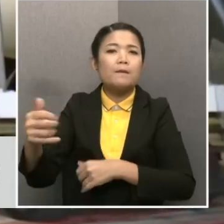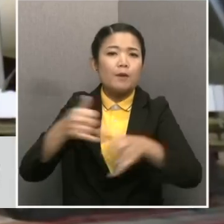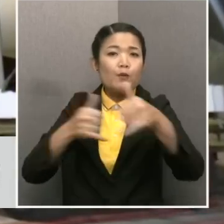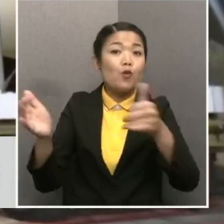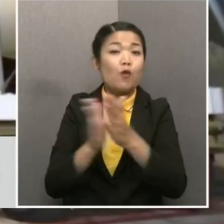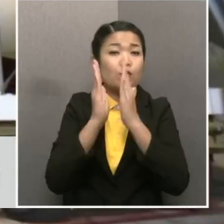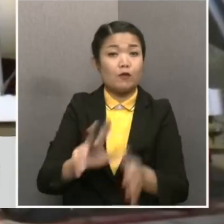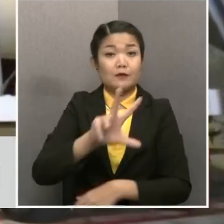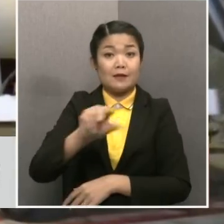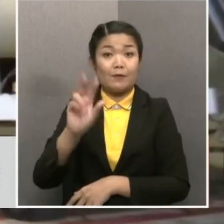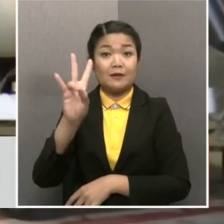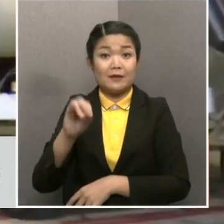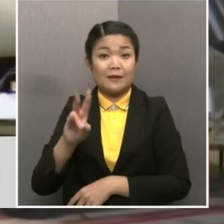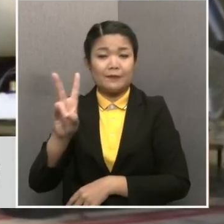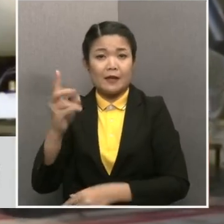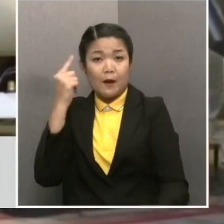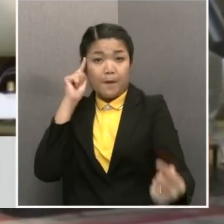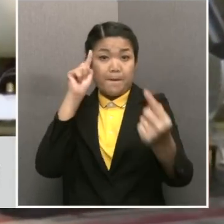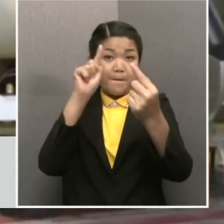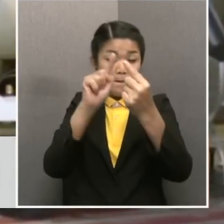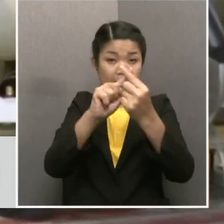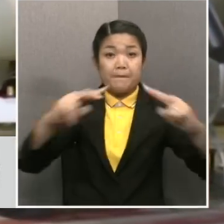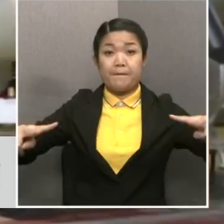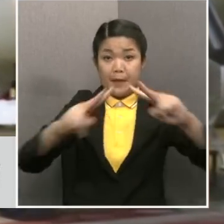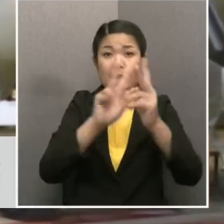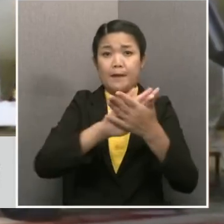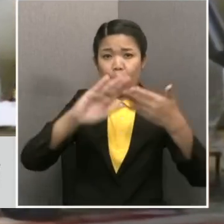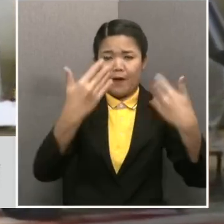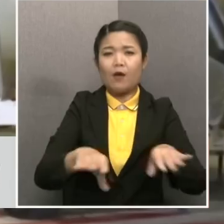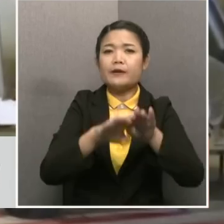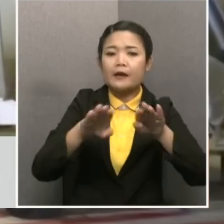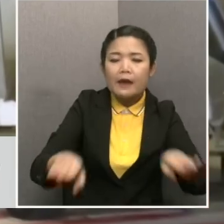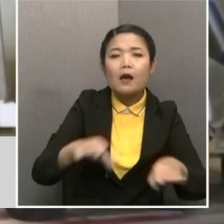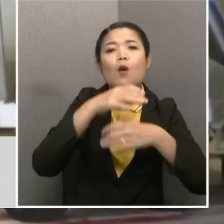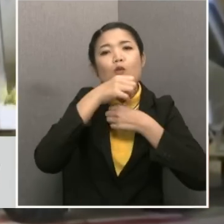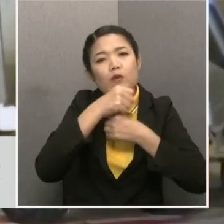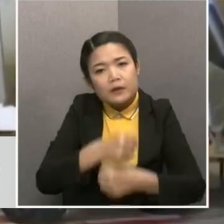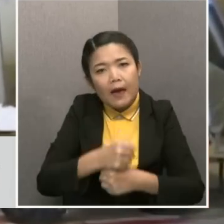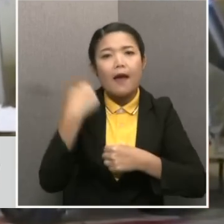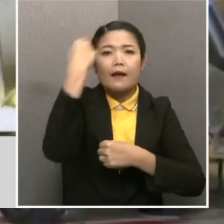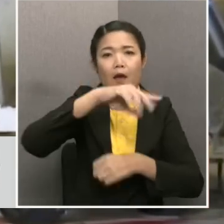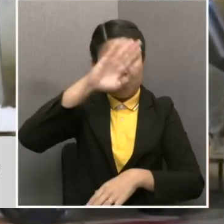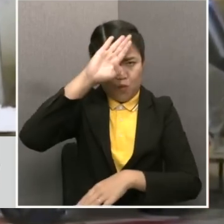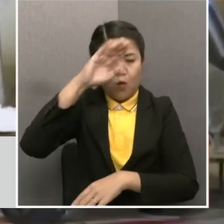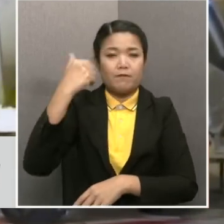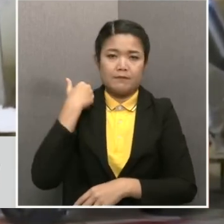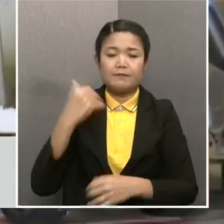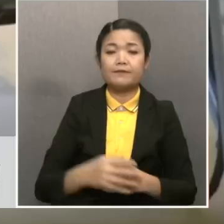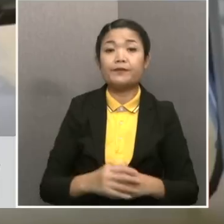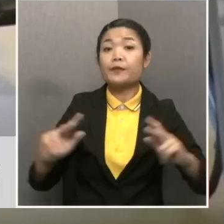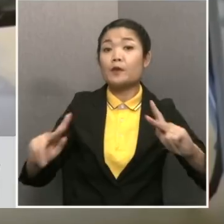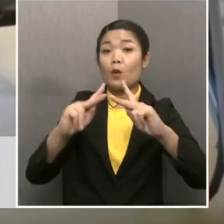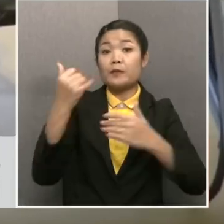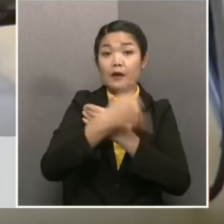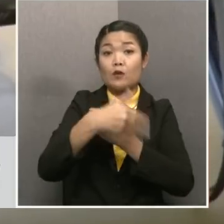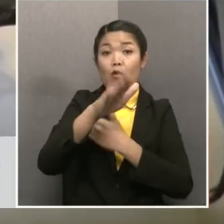ามบินชาวเดอโกในกรุงปารีสแล้วเมื่อวานนี้มีทั้งเด็กๆผู้สูงวัยรวมถึงผู้ที่มีอาการป่วยค่ะกระทรวงต่างประเทศฝรั่